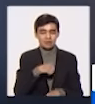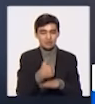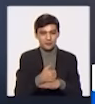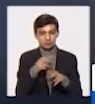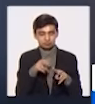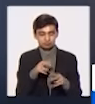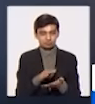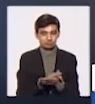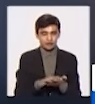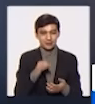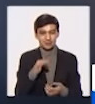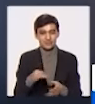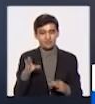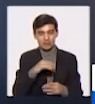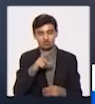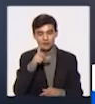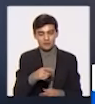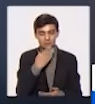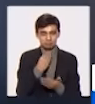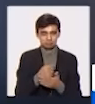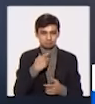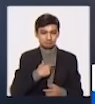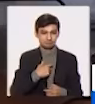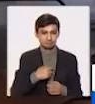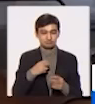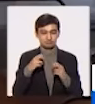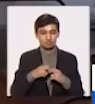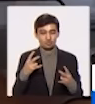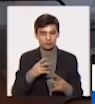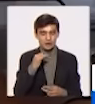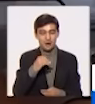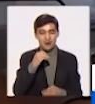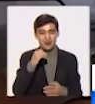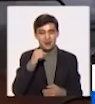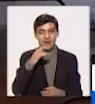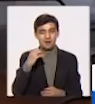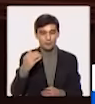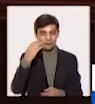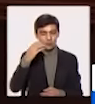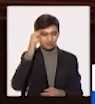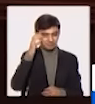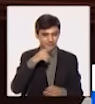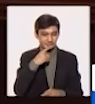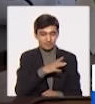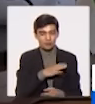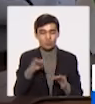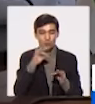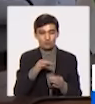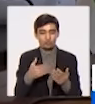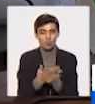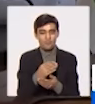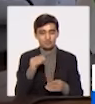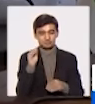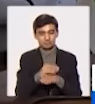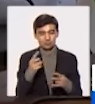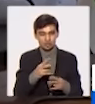шараларын күшейтіп қана қоймай, әр адам сақтанып жүрген абзал. Ал араб ғалымдары сақтық шарасын күшейту мақсатында жаңа дезинфекциялық